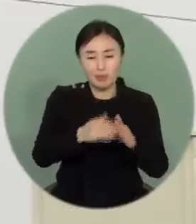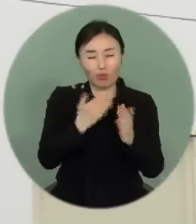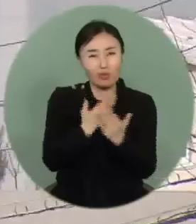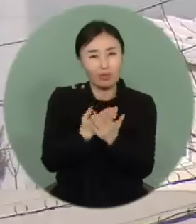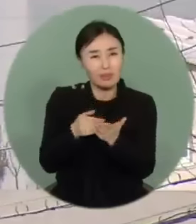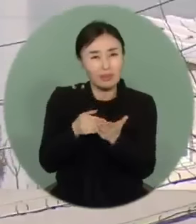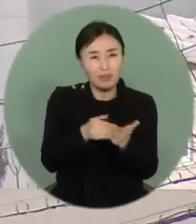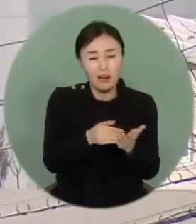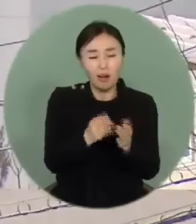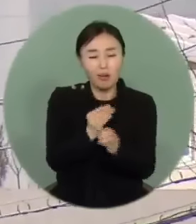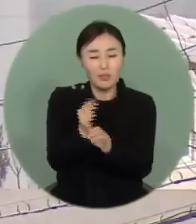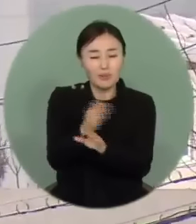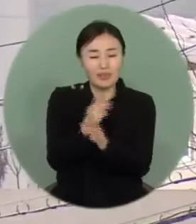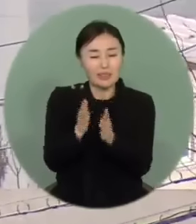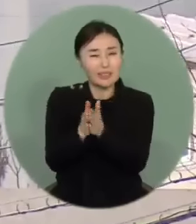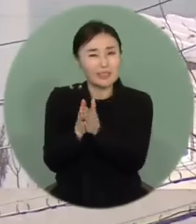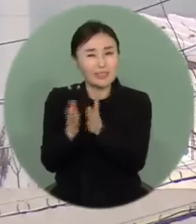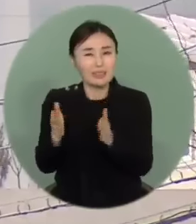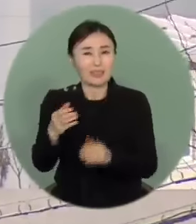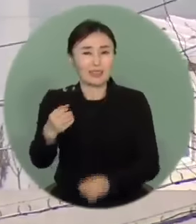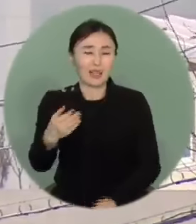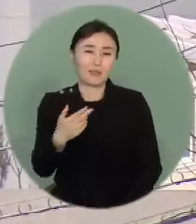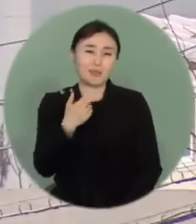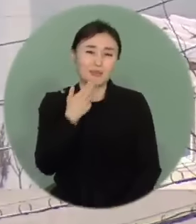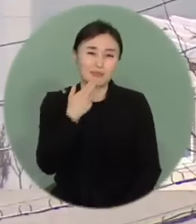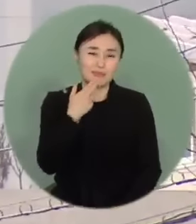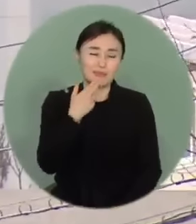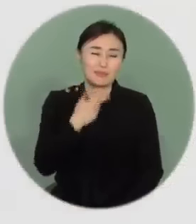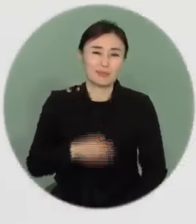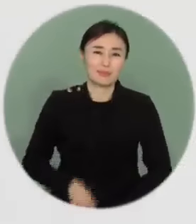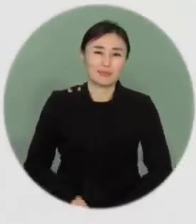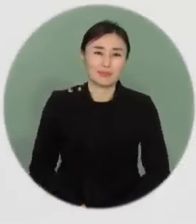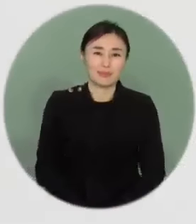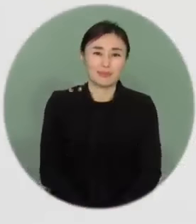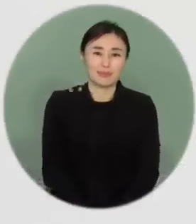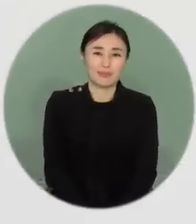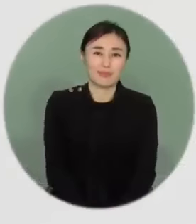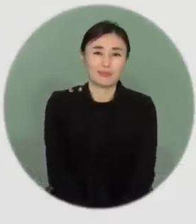언제 단속을 시작할지는 답변하지 못하고 있습니다. MBC 뉴스 서희령입니다.